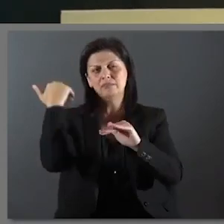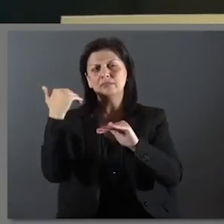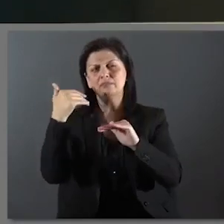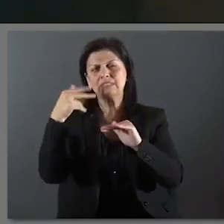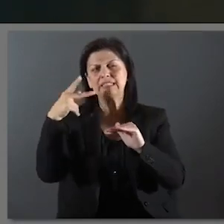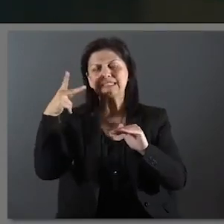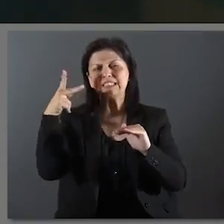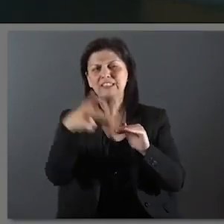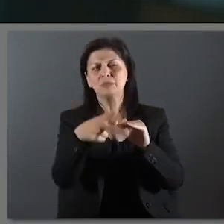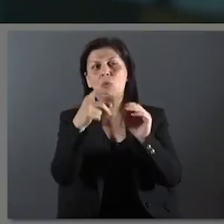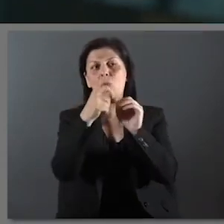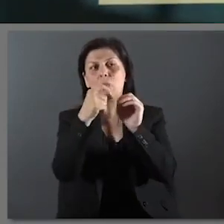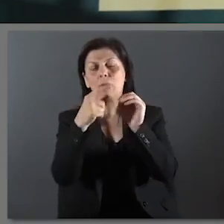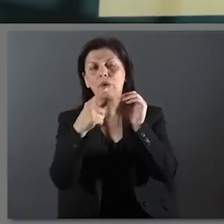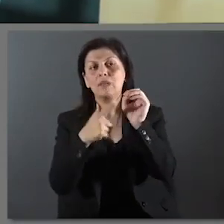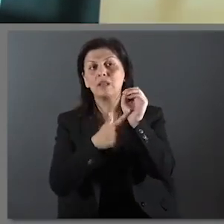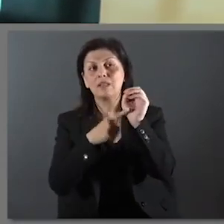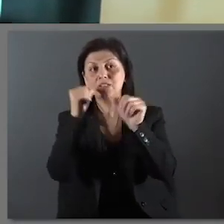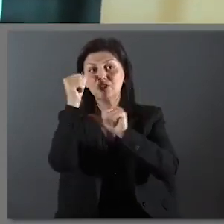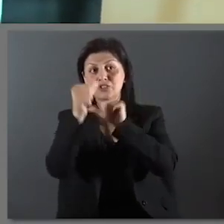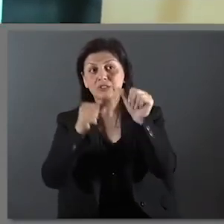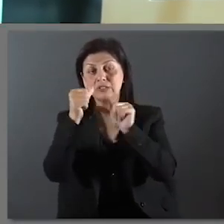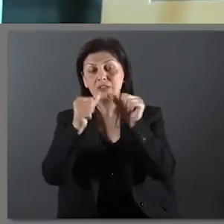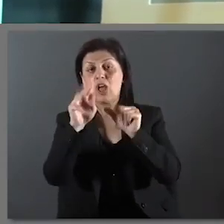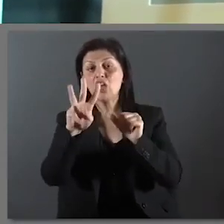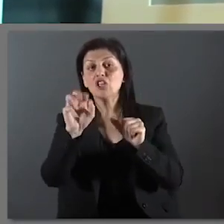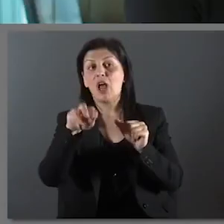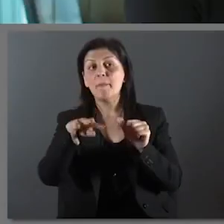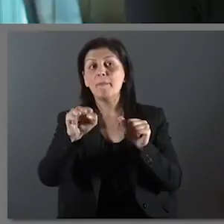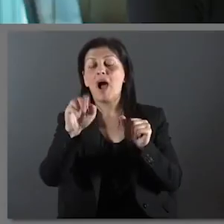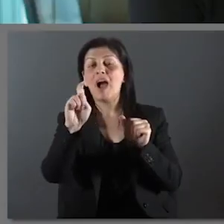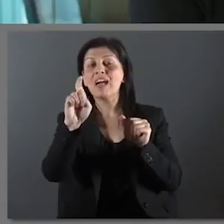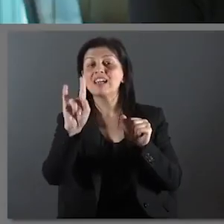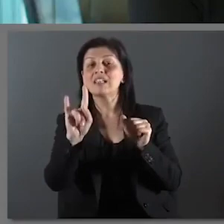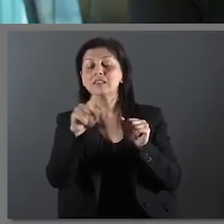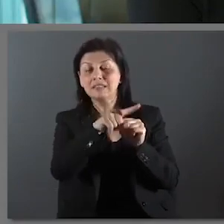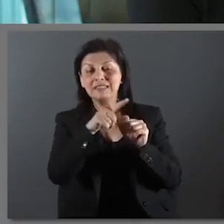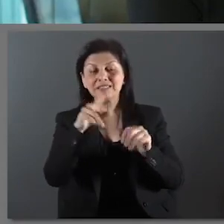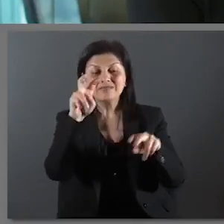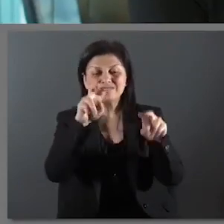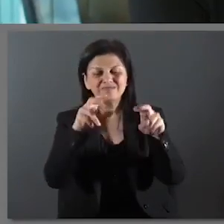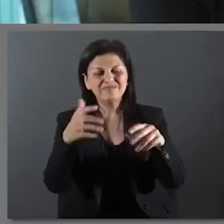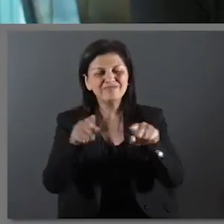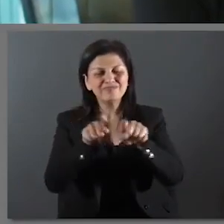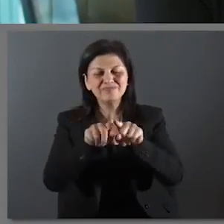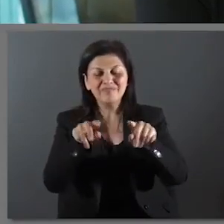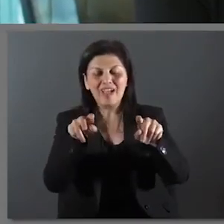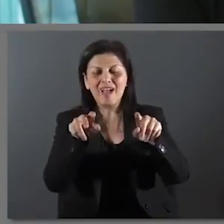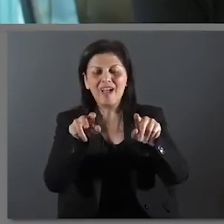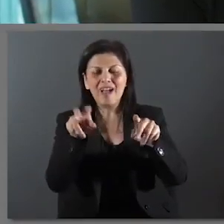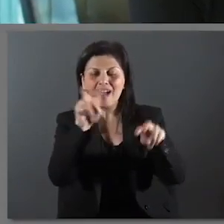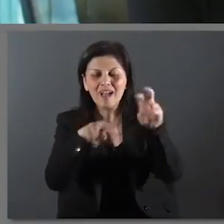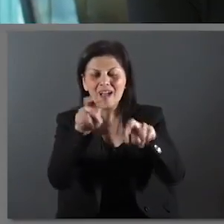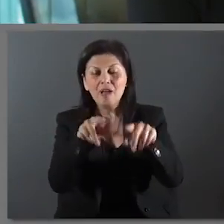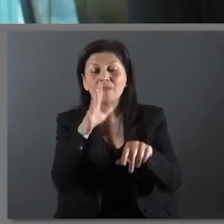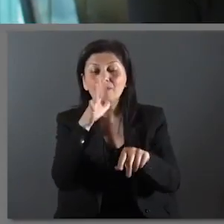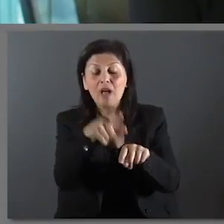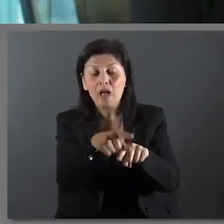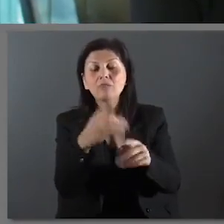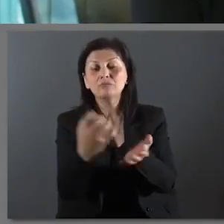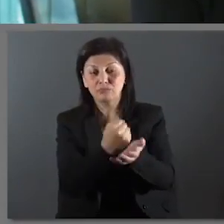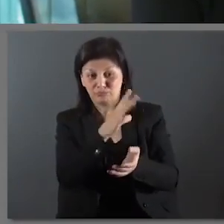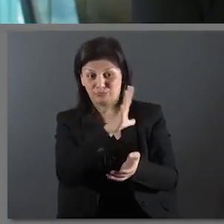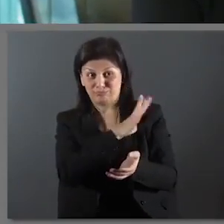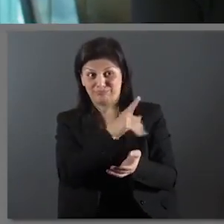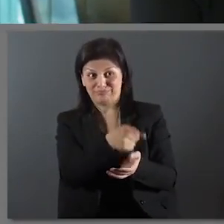3-4-cü əsrinə aiddir və 2017-ci ildə Şamaxıdakı Dəmirçilər kəndi ərazisində aparılan qazıntılar zamanı